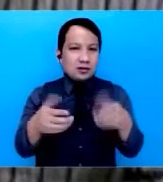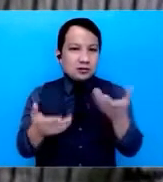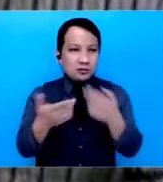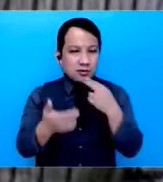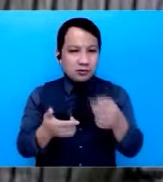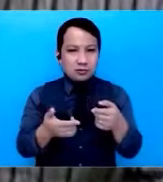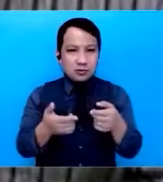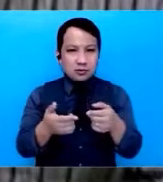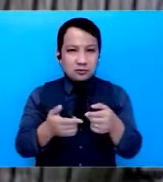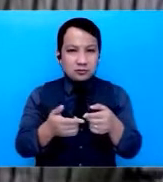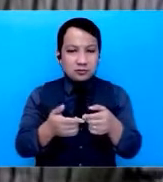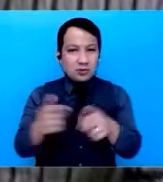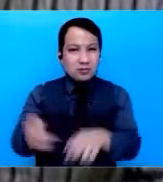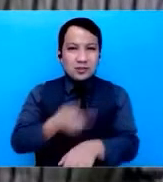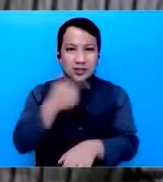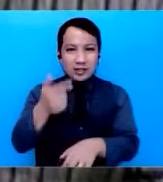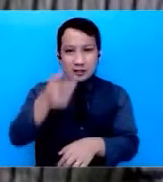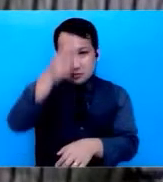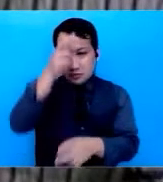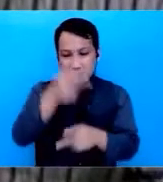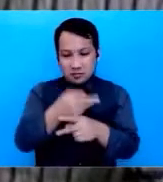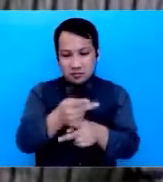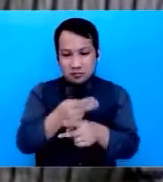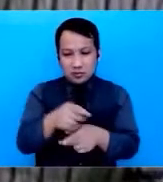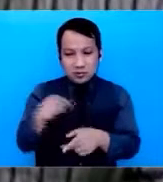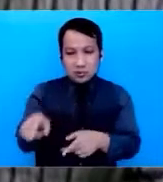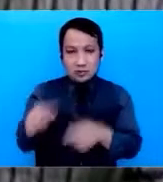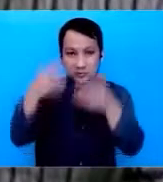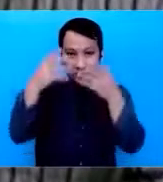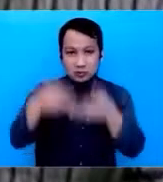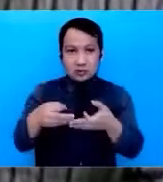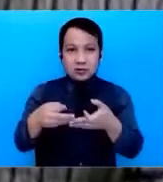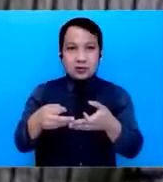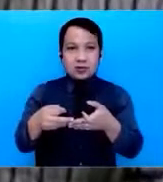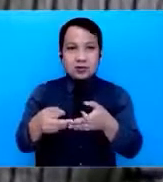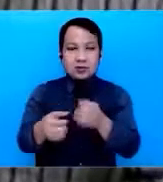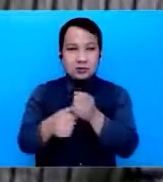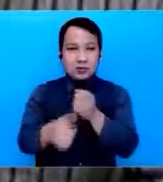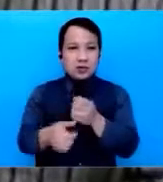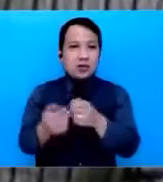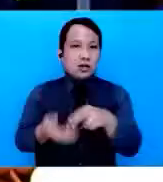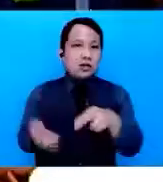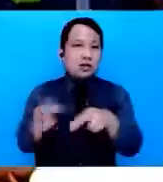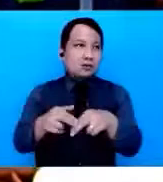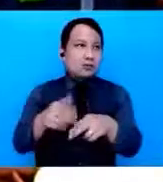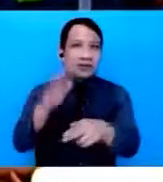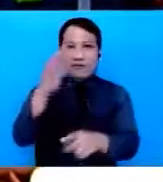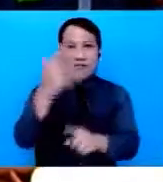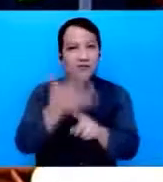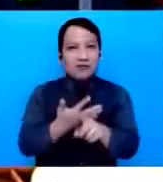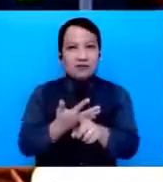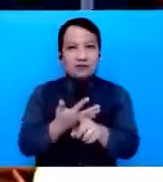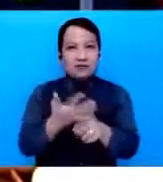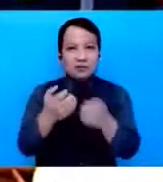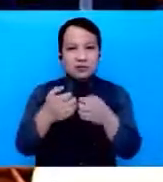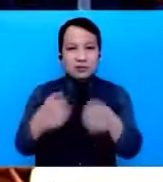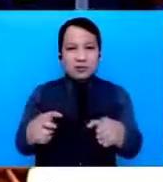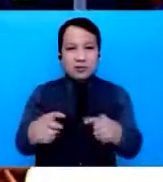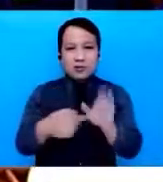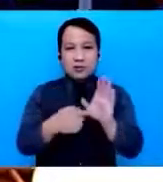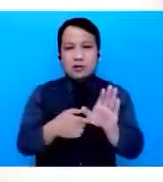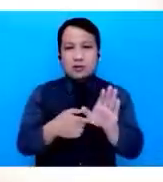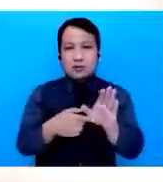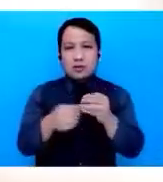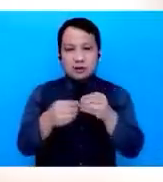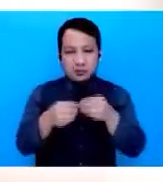isang hen. Pag nag-decide kang mag-load ulit, you need another 5 months. Ginagawa na naman daw ng paraan ng